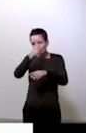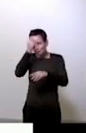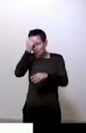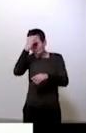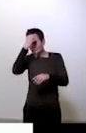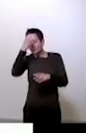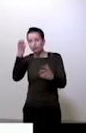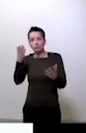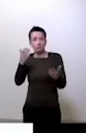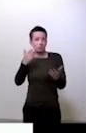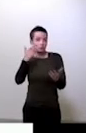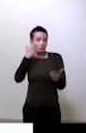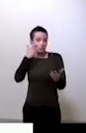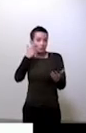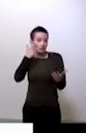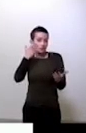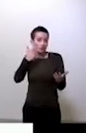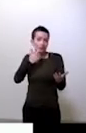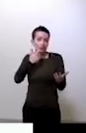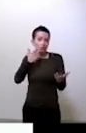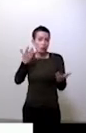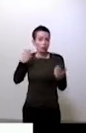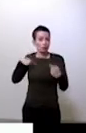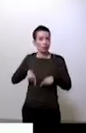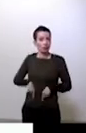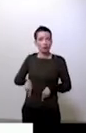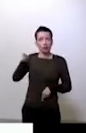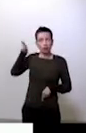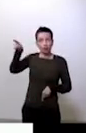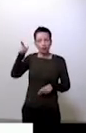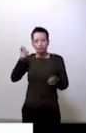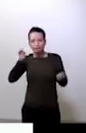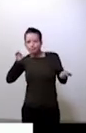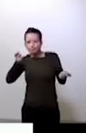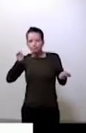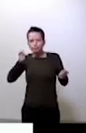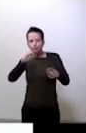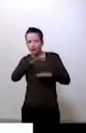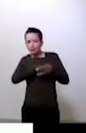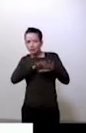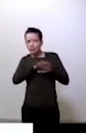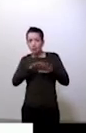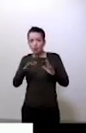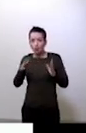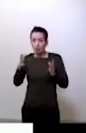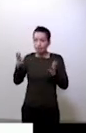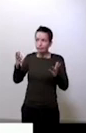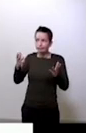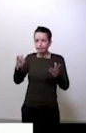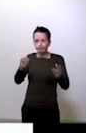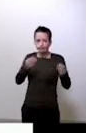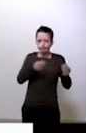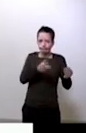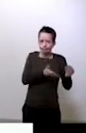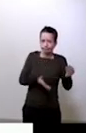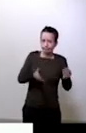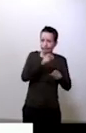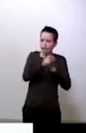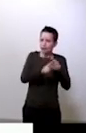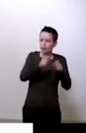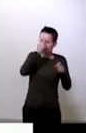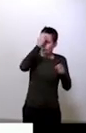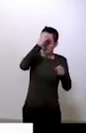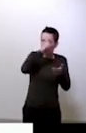qu'on se rend compte que l'État planificateur et aménageur laisse peu de place aux élites locales dans